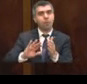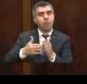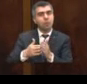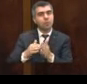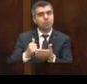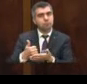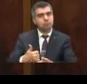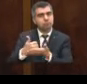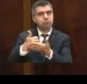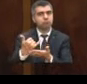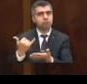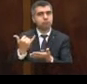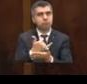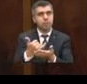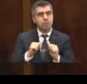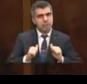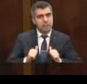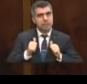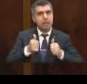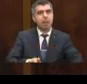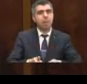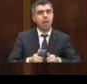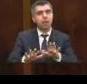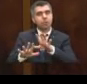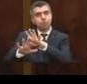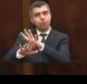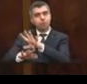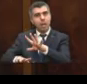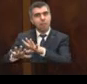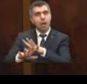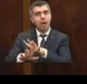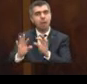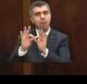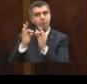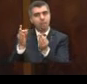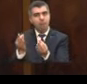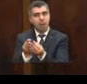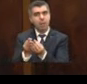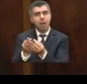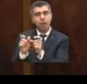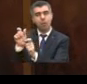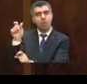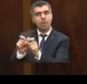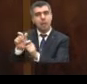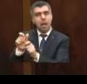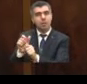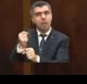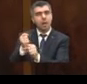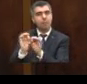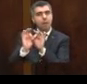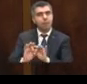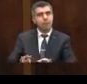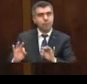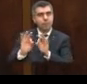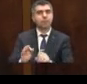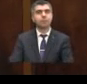المجهود العمومي في تعبئة الدعم الاجتماعي لفائدة الفئات والأسر المتضررة من الجائحة. ولذلك ندعو إلى